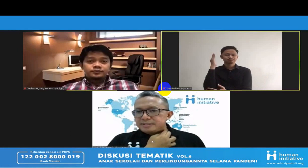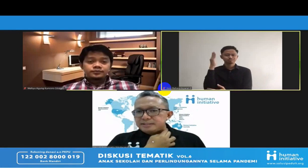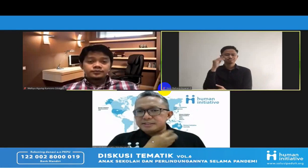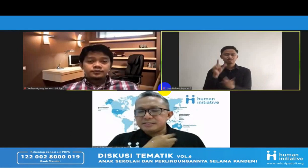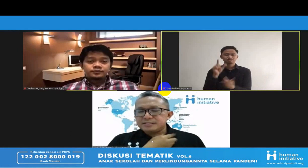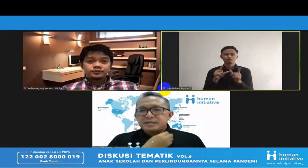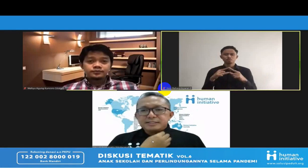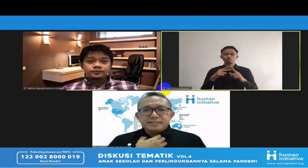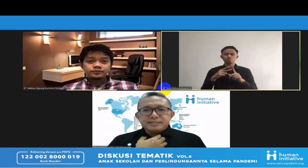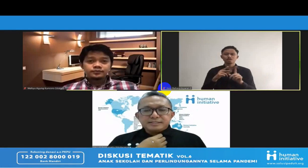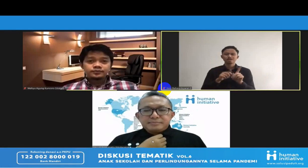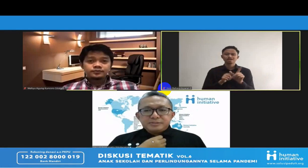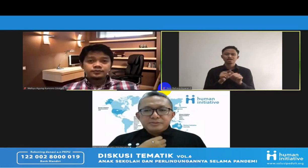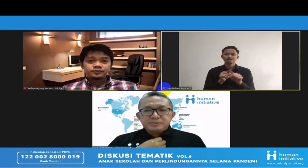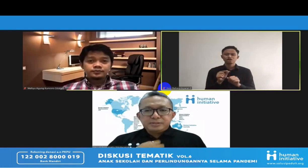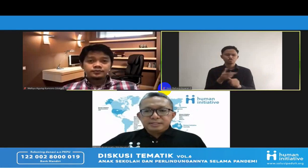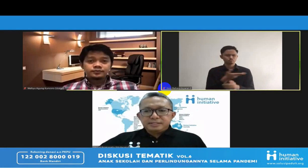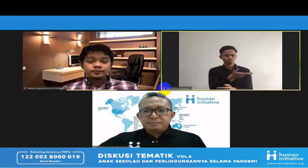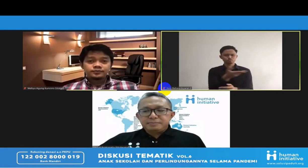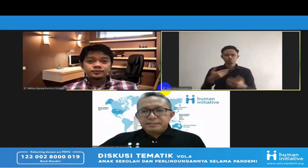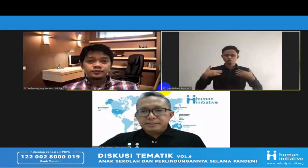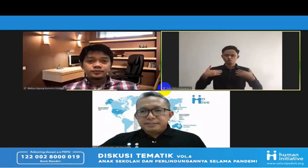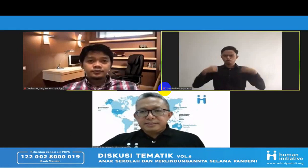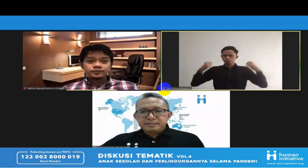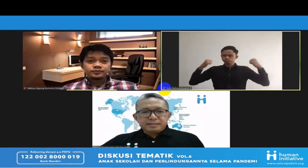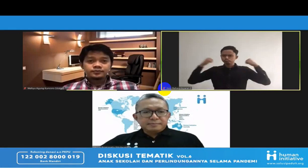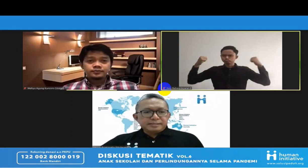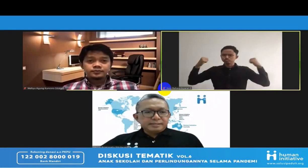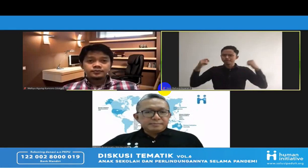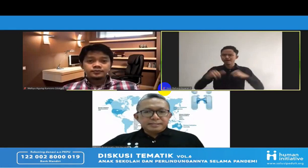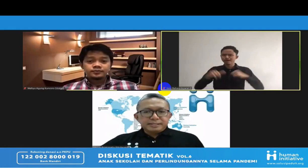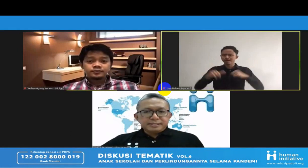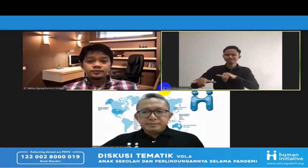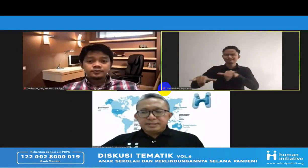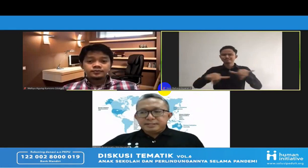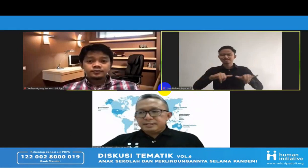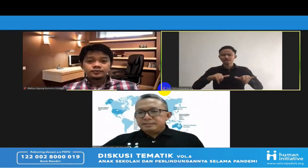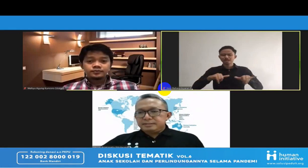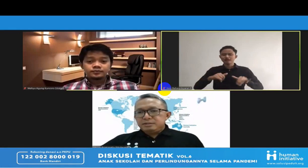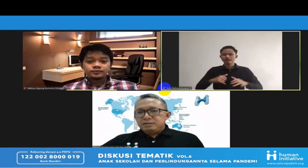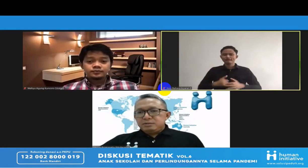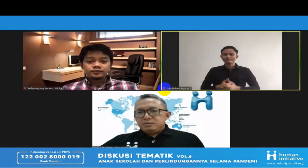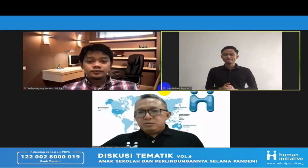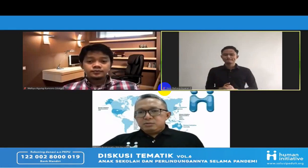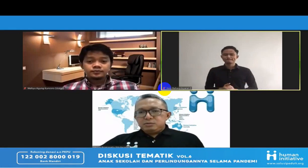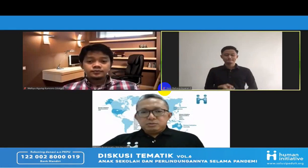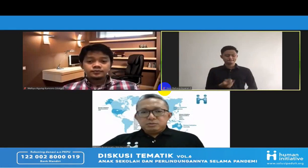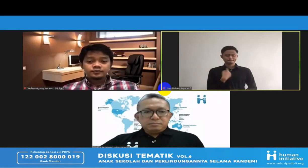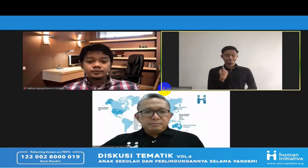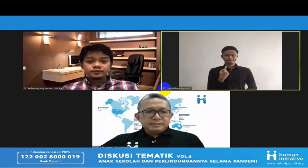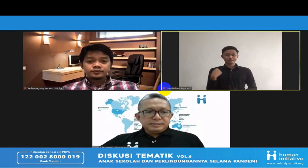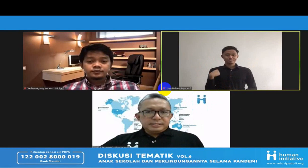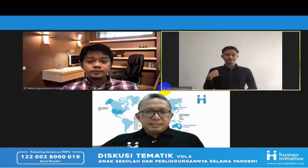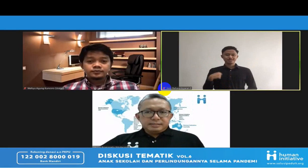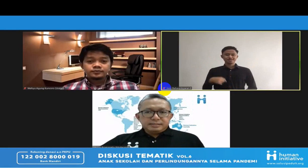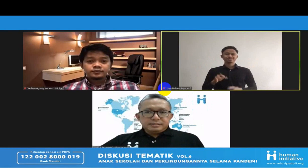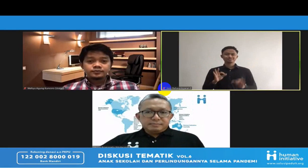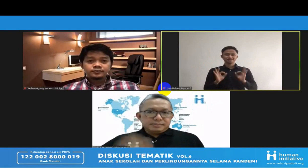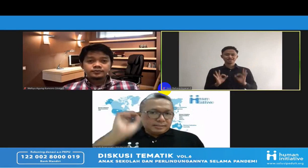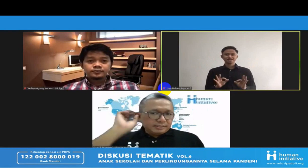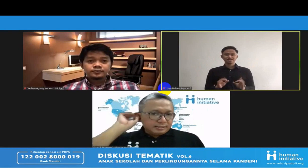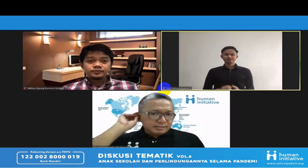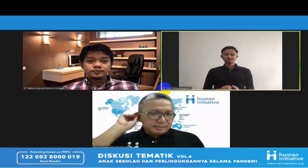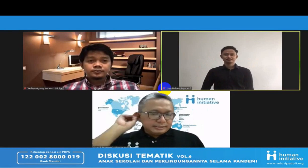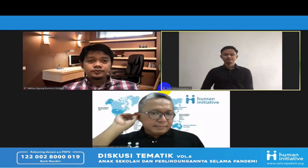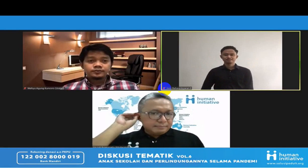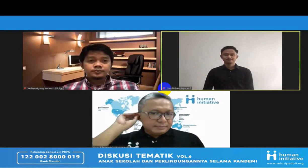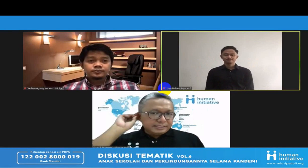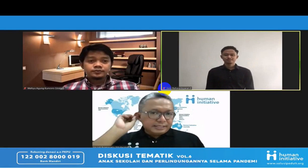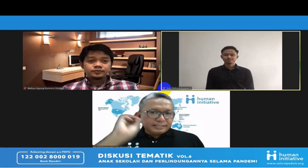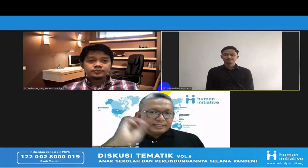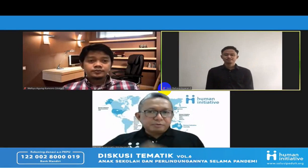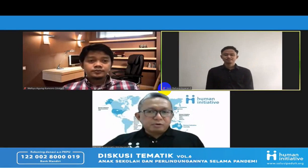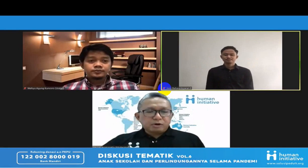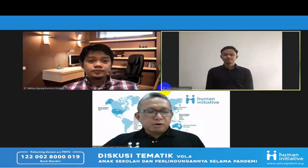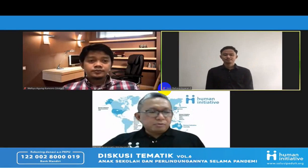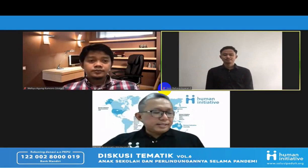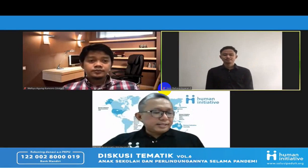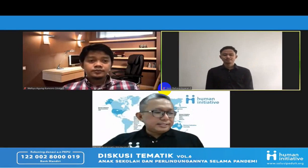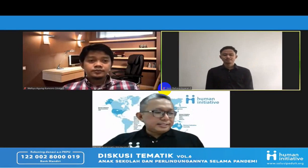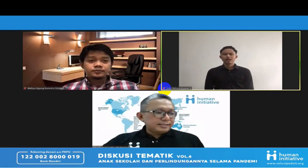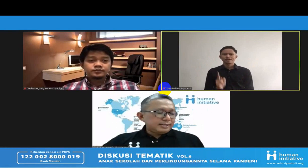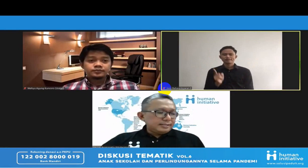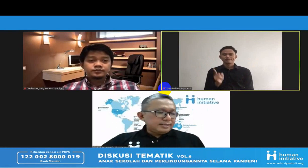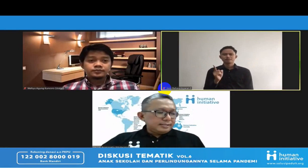ada semangat yang sama juga dengan pemerintah, ini Kementerian Pendidikan, untuk bisa saling bersinergi